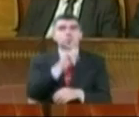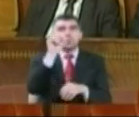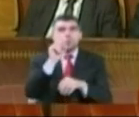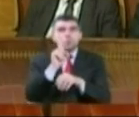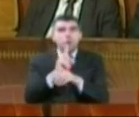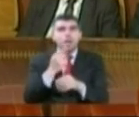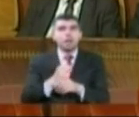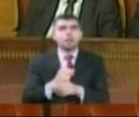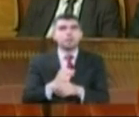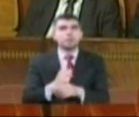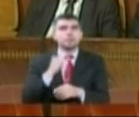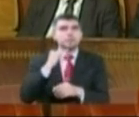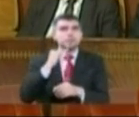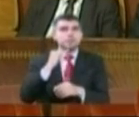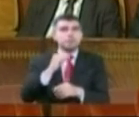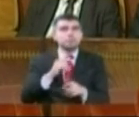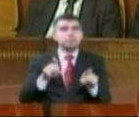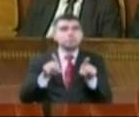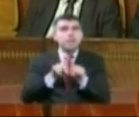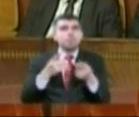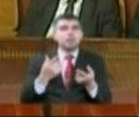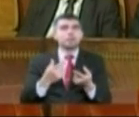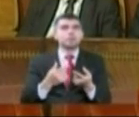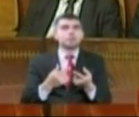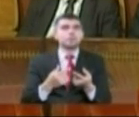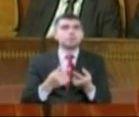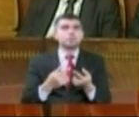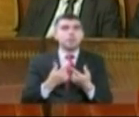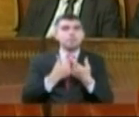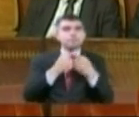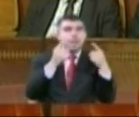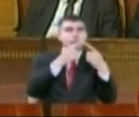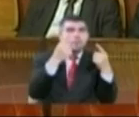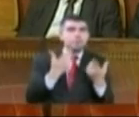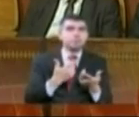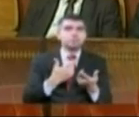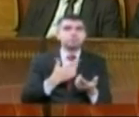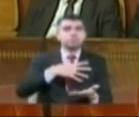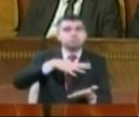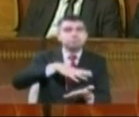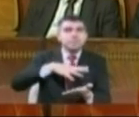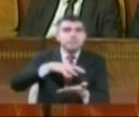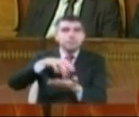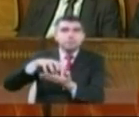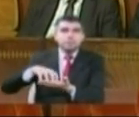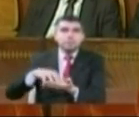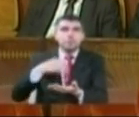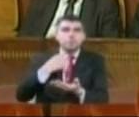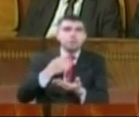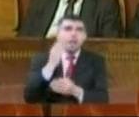ربما بعض يعني الأحياء التابعة للأوقاف